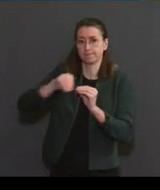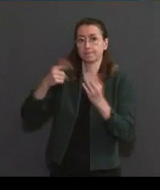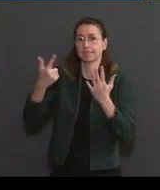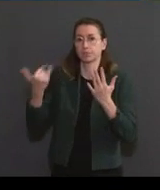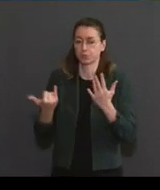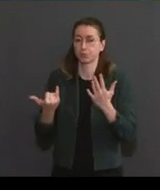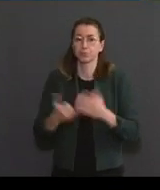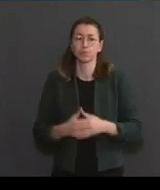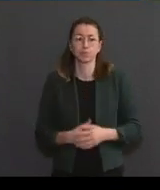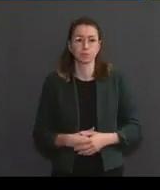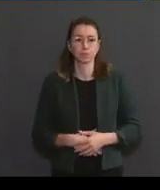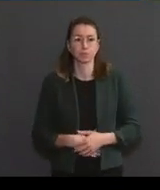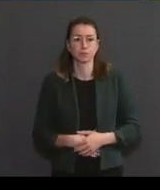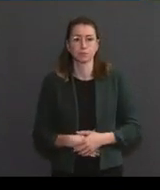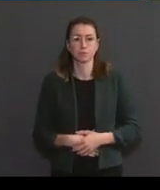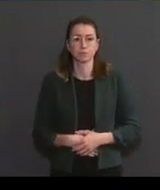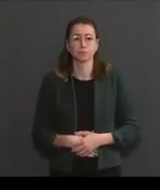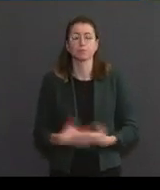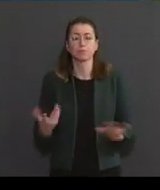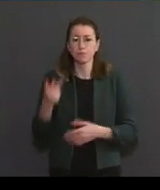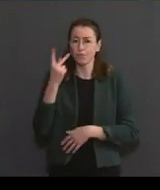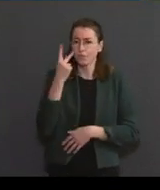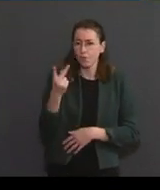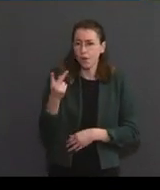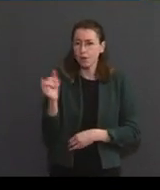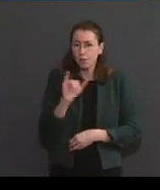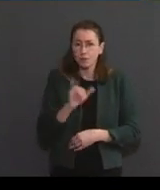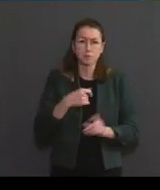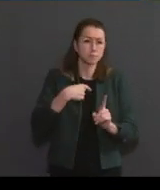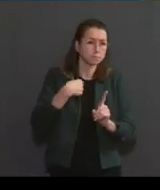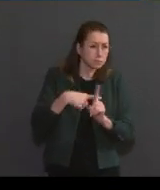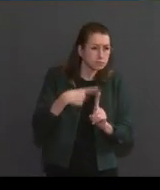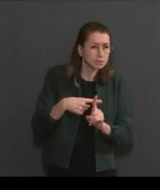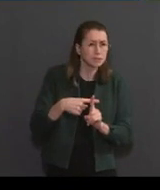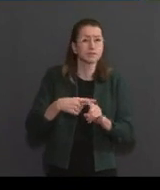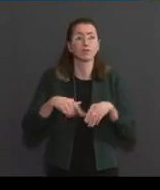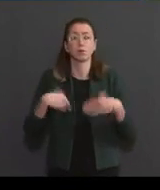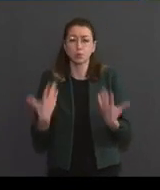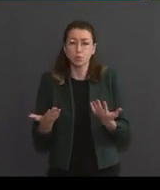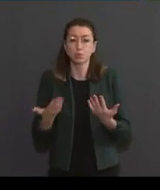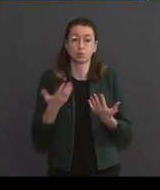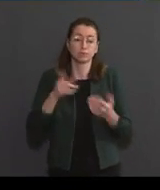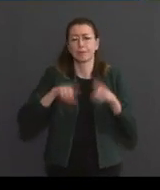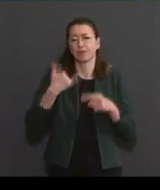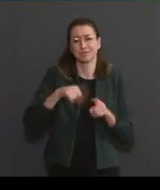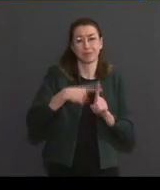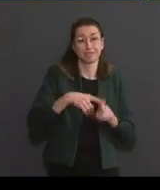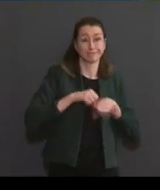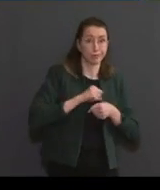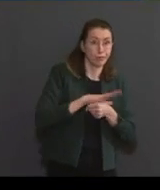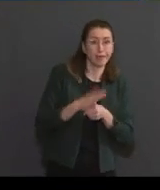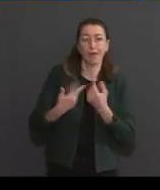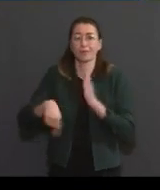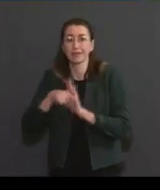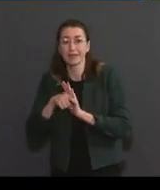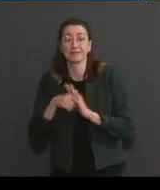ou négatif, mais aussi positif asymptomatique ou si on se met à développer des symptômes. Si le test, et on l'espère pour